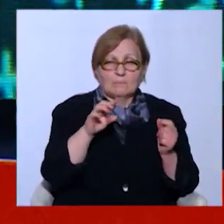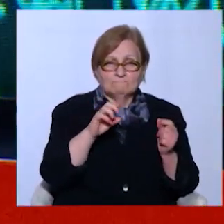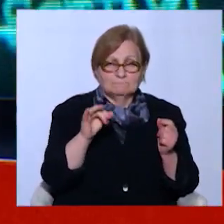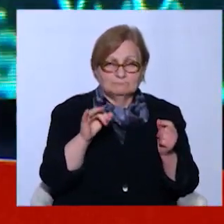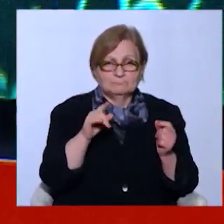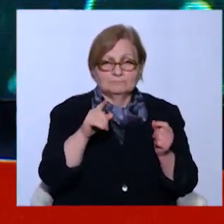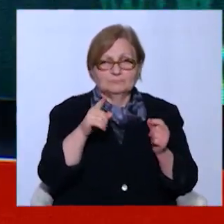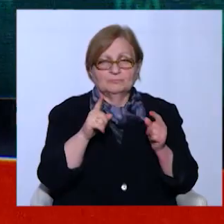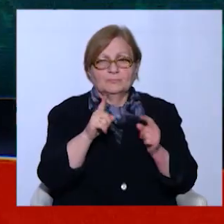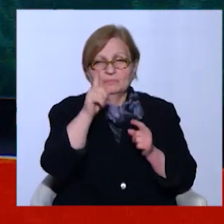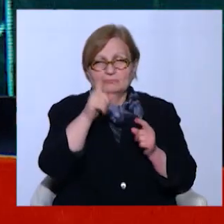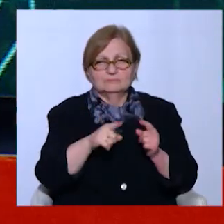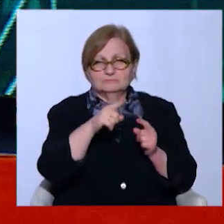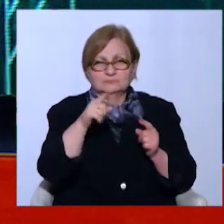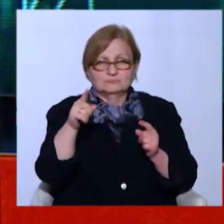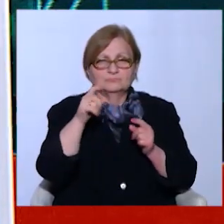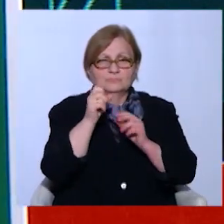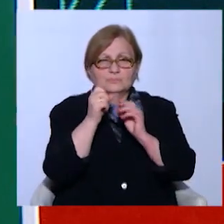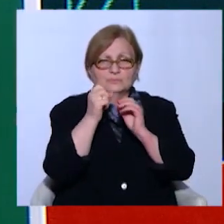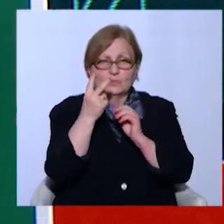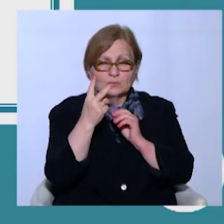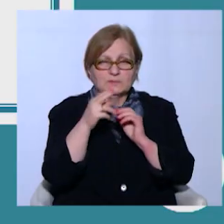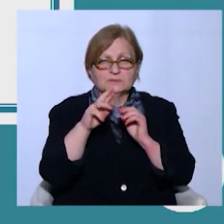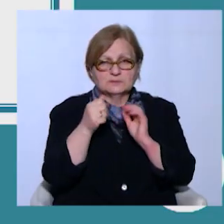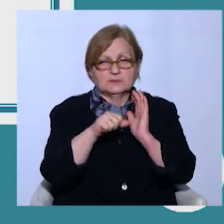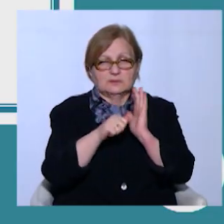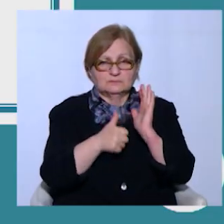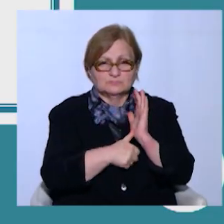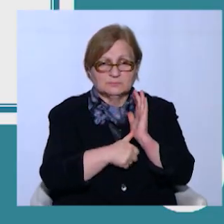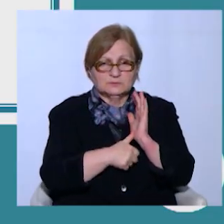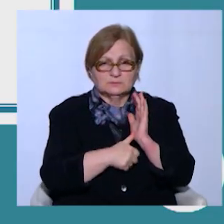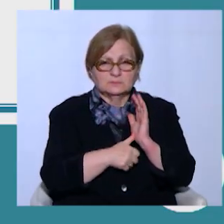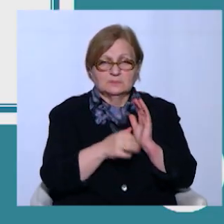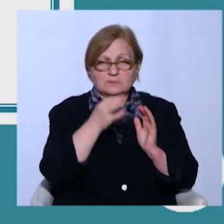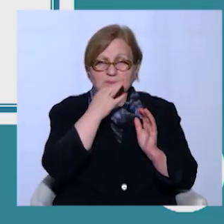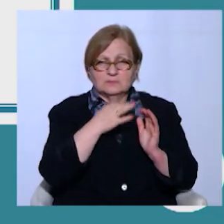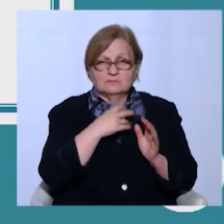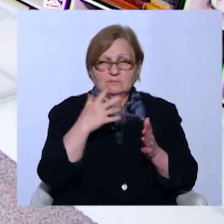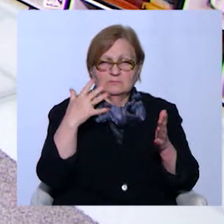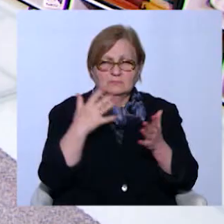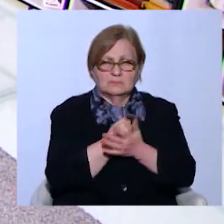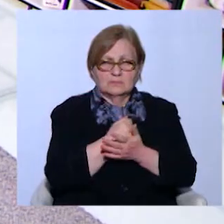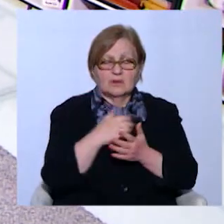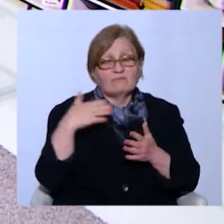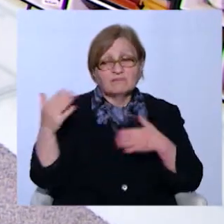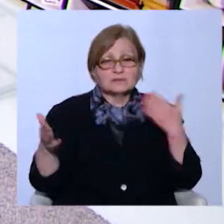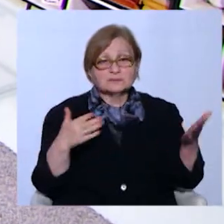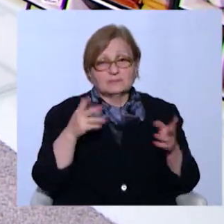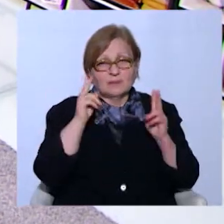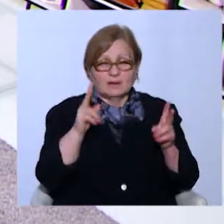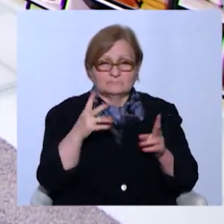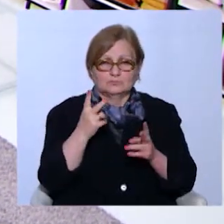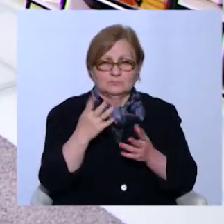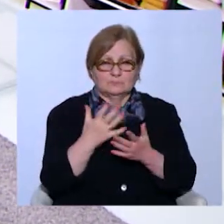რომლის დიაგონალები არის 12 და 16 სანტიმეტრის ტოლი და გვეუბნებიან რომ ვიპოვოთ უნდა რომბის გვერდი. ხლა